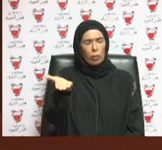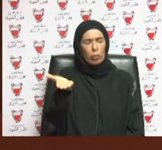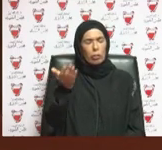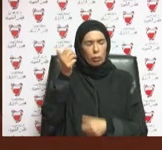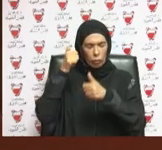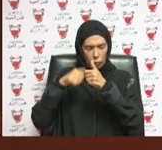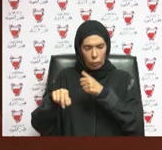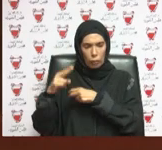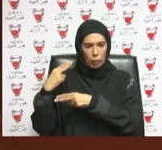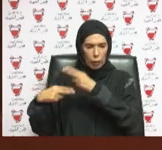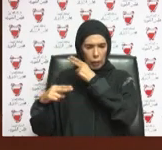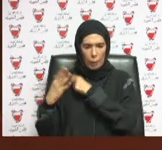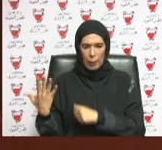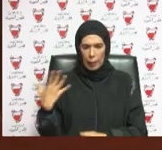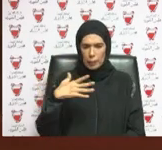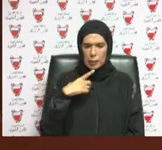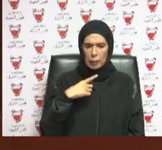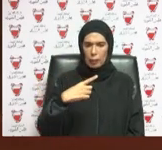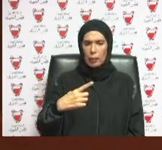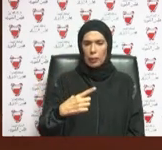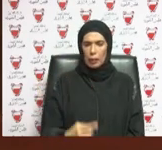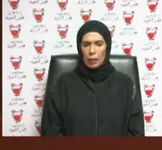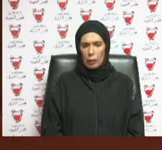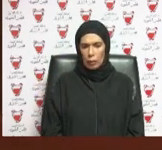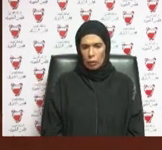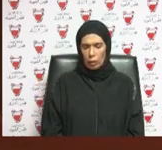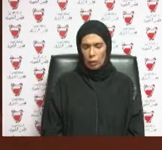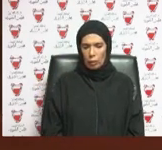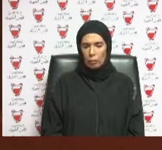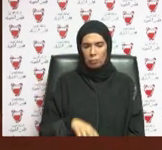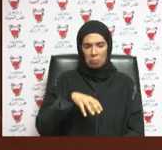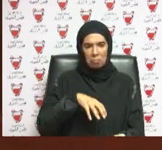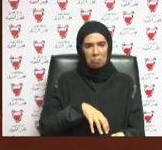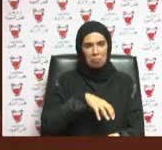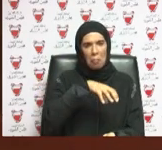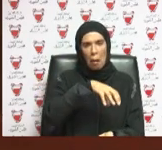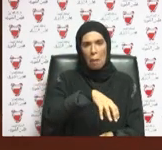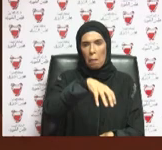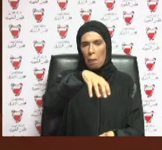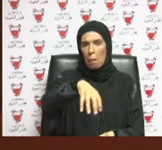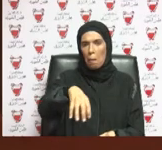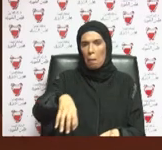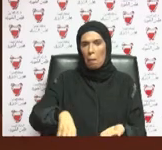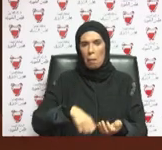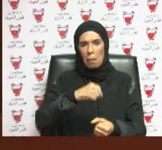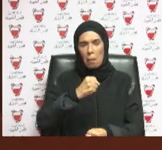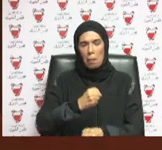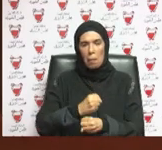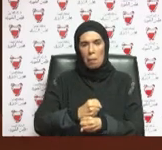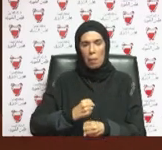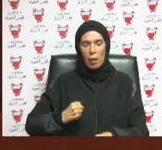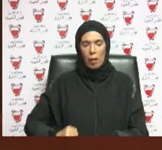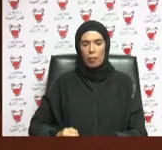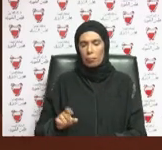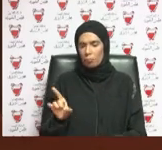يستذكرها التاريخ عبر 50 عام. هذه المحطات التي مرت بها البحرين لا